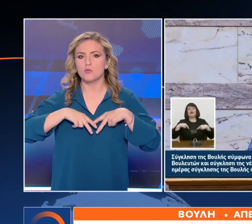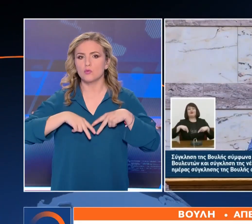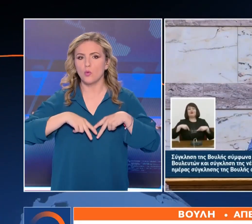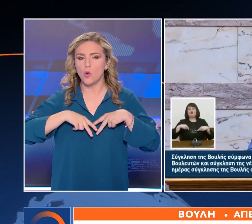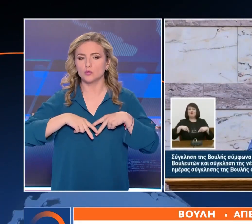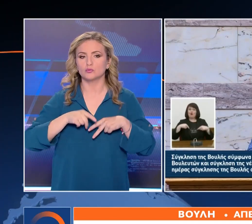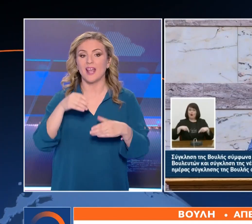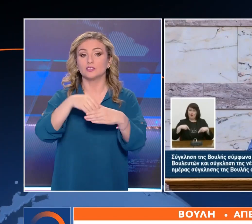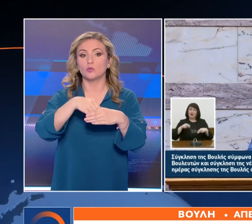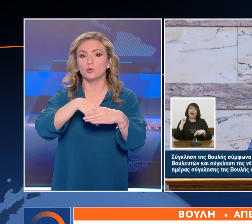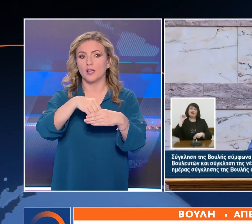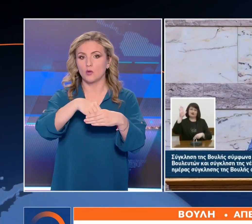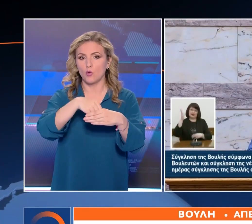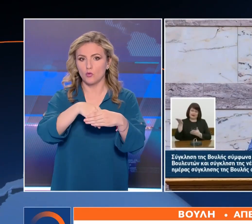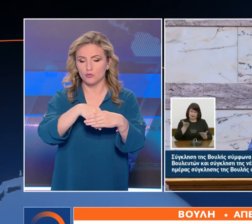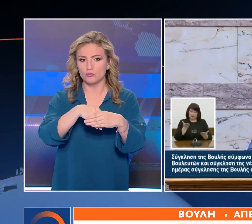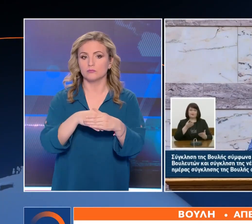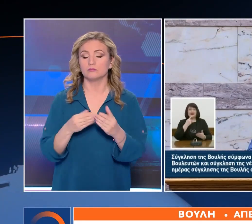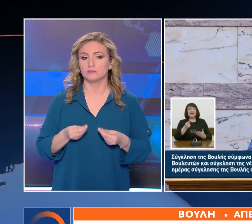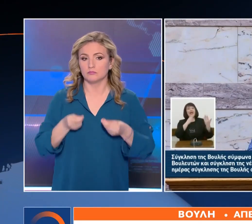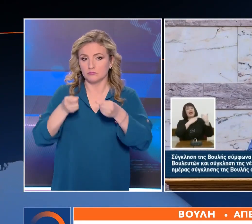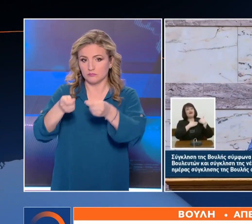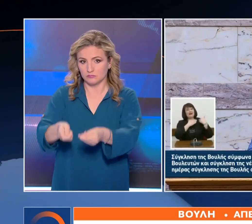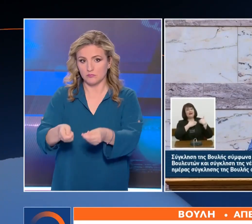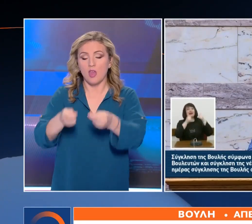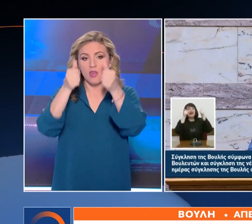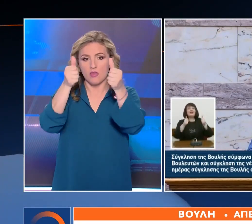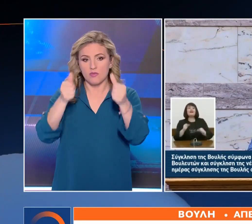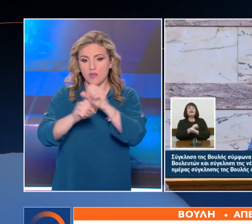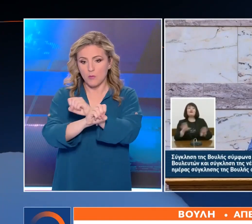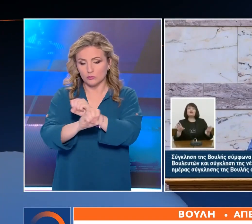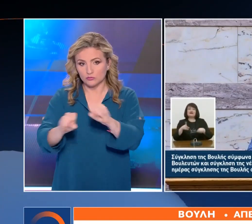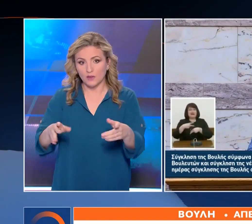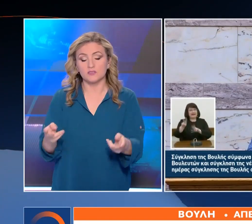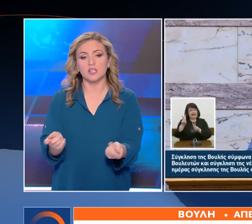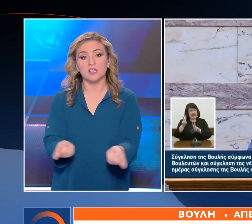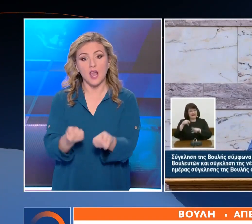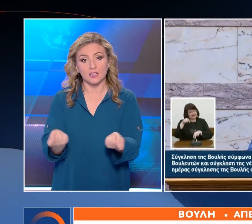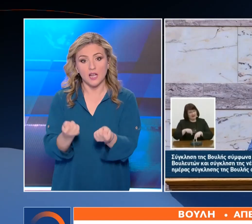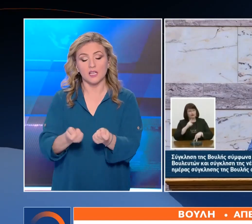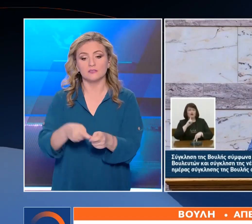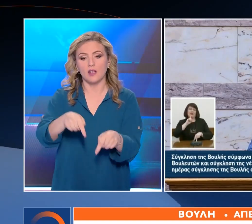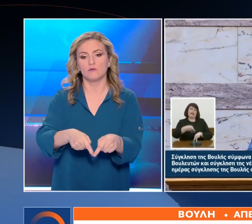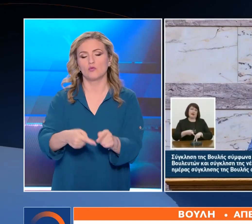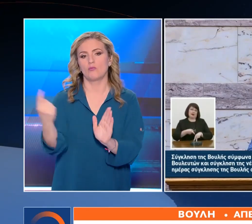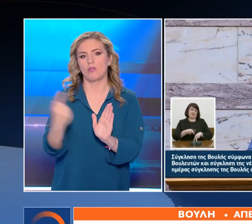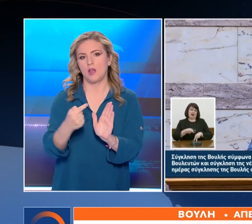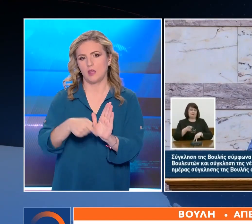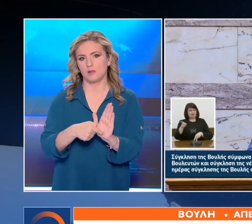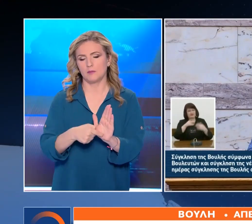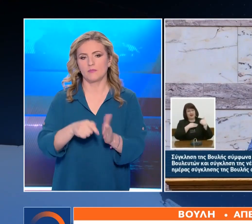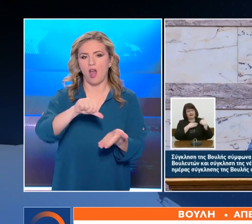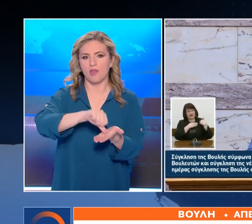Στον Υπουργό Εσωτερικών αναθέτουμε τη δημοσίευση και εκτέλεση του παρόντος διατάγματος.